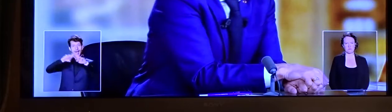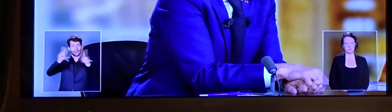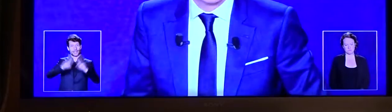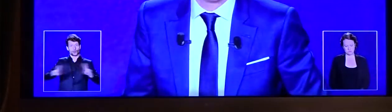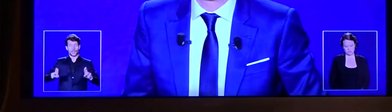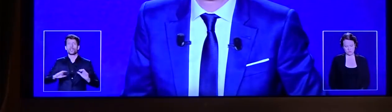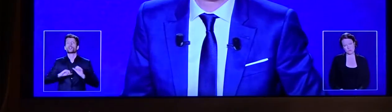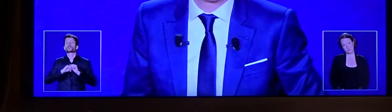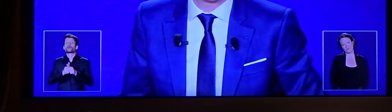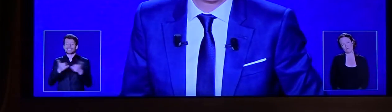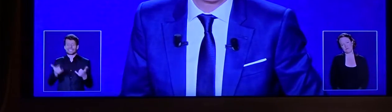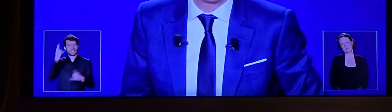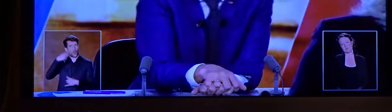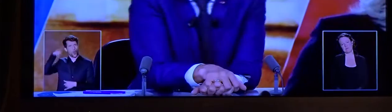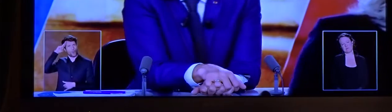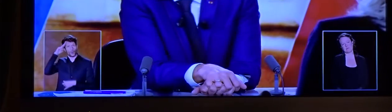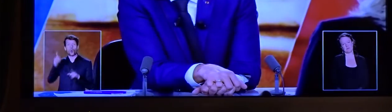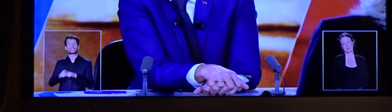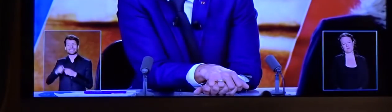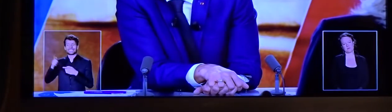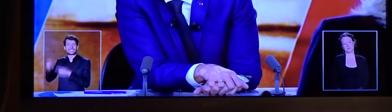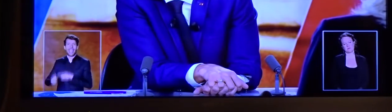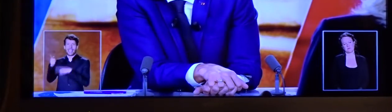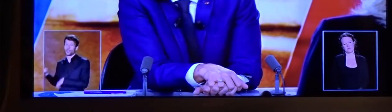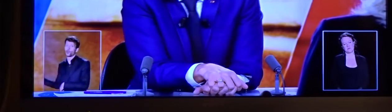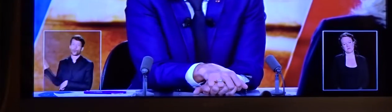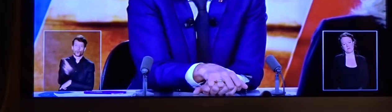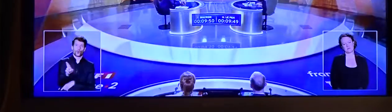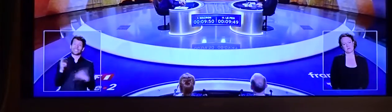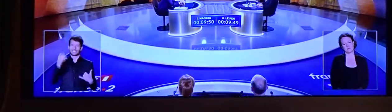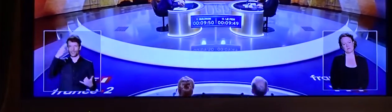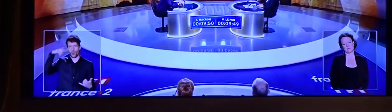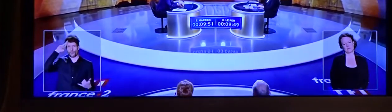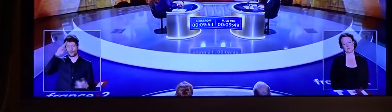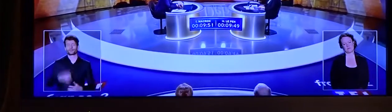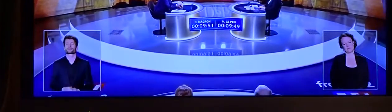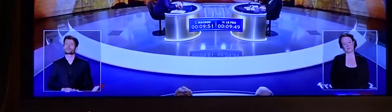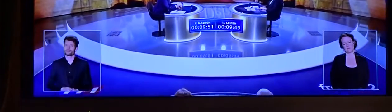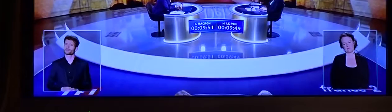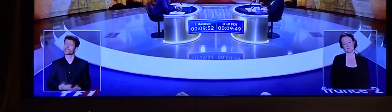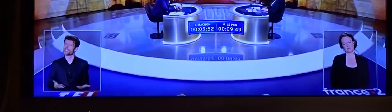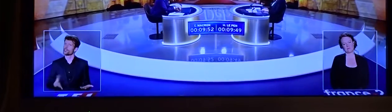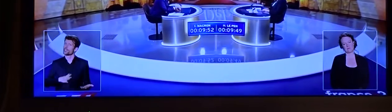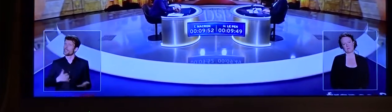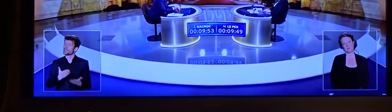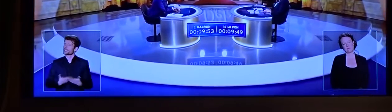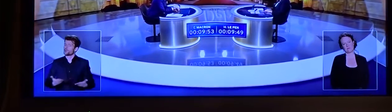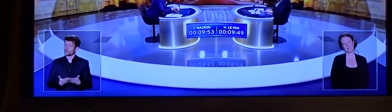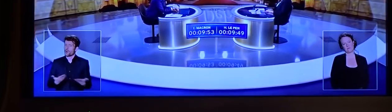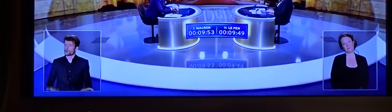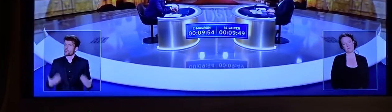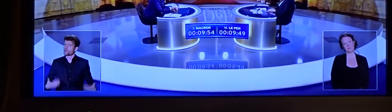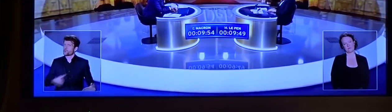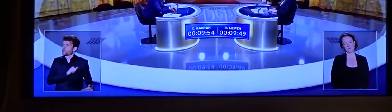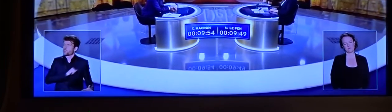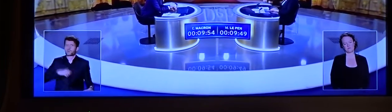se passe aujourd'hui sur le sol européen, le retour de la guerre sur notre continent. Et nous vivons des moments qui sont d'une extrême gravité,